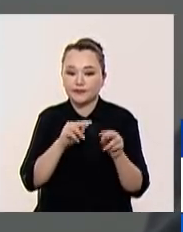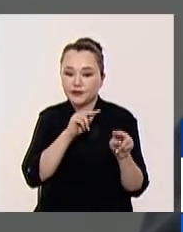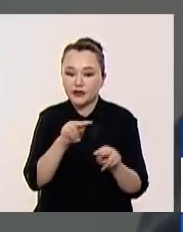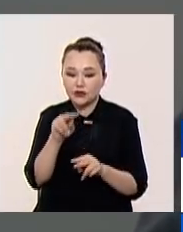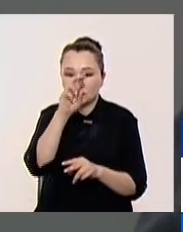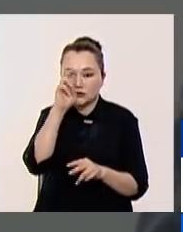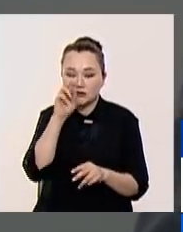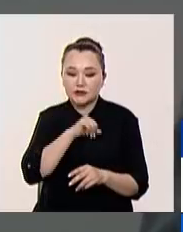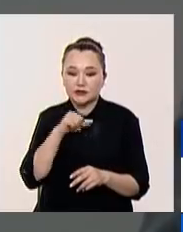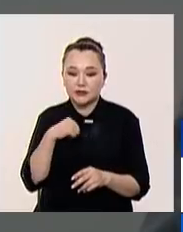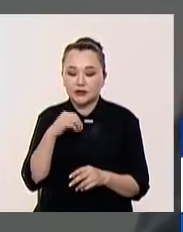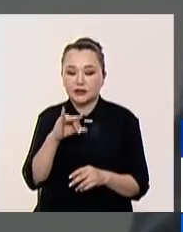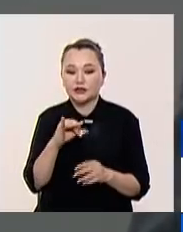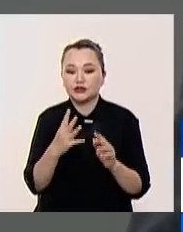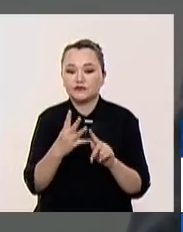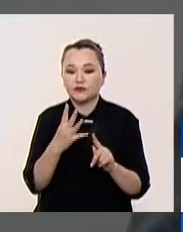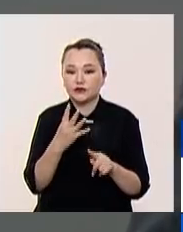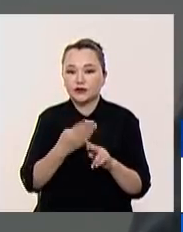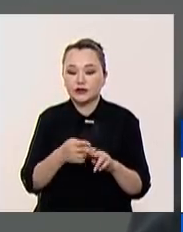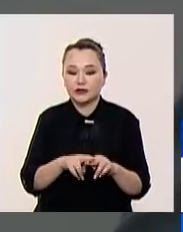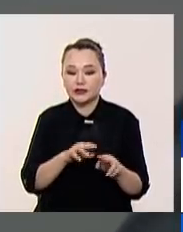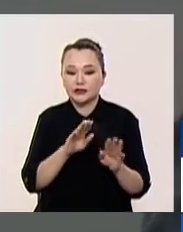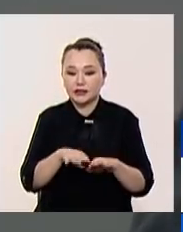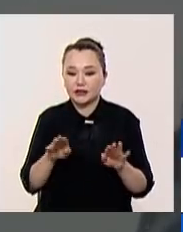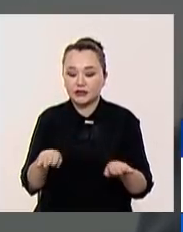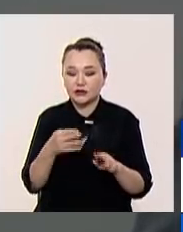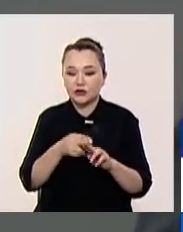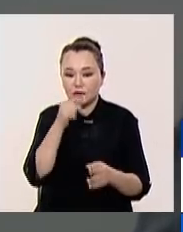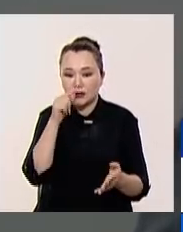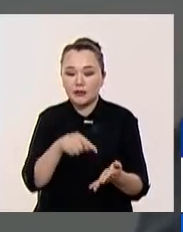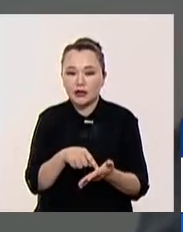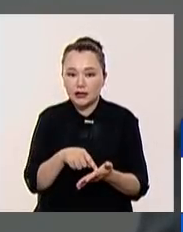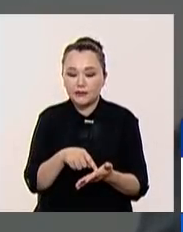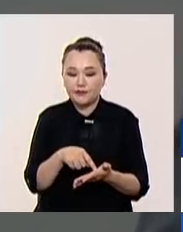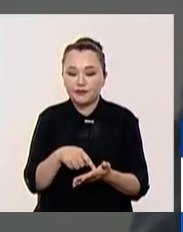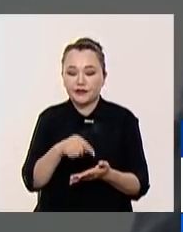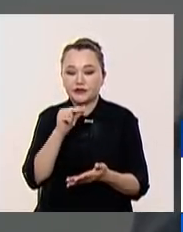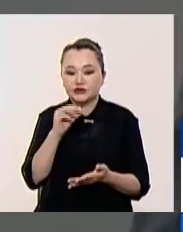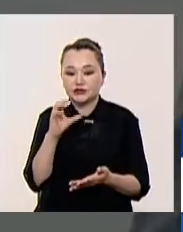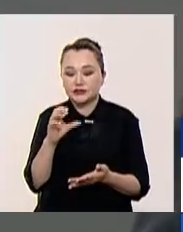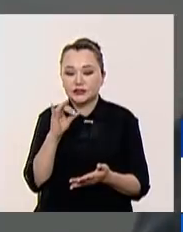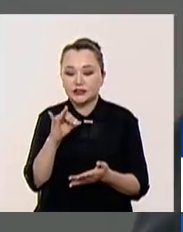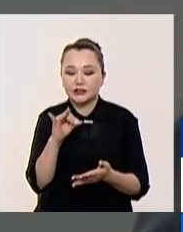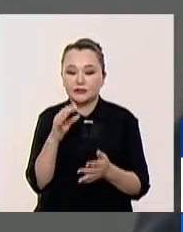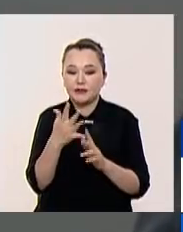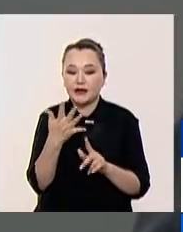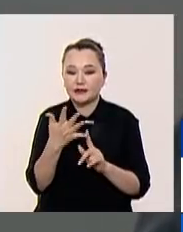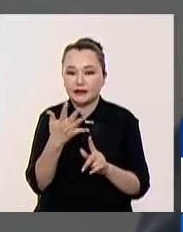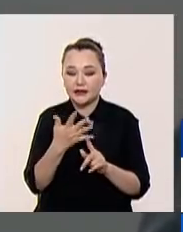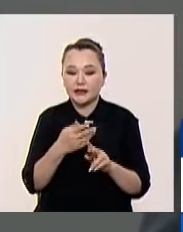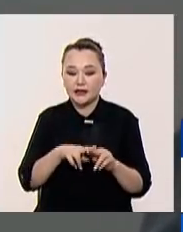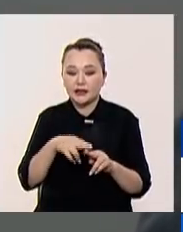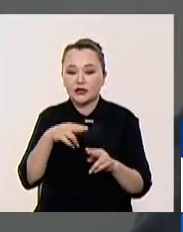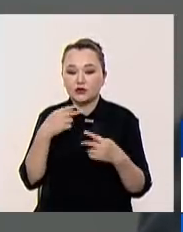контролем государства. И четвертое – это дети, которые попали в ЧС. И пятая категория – это